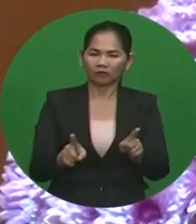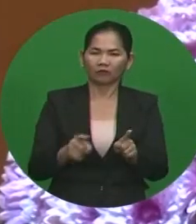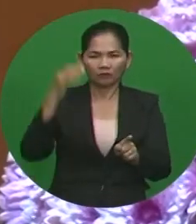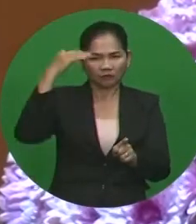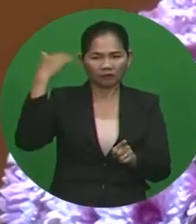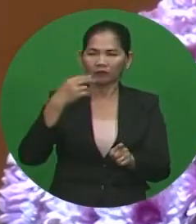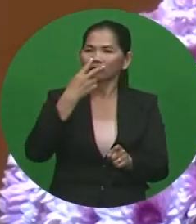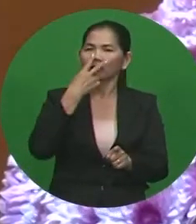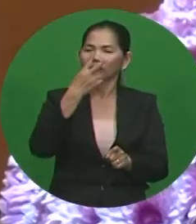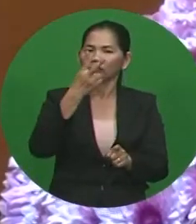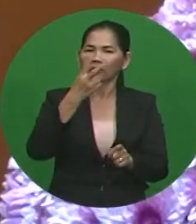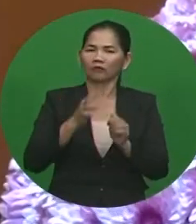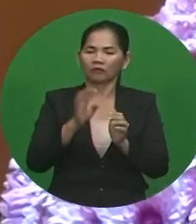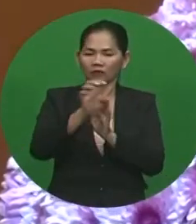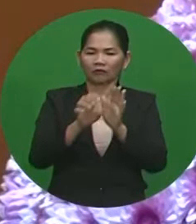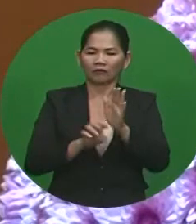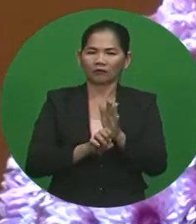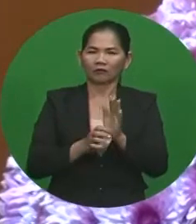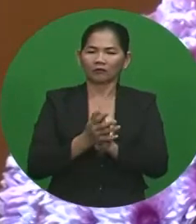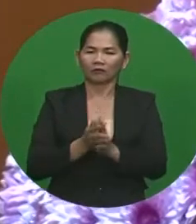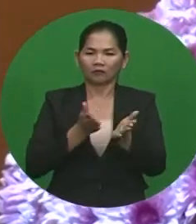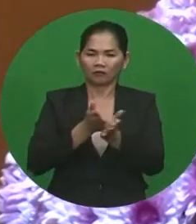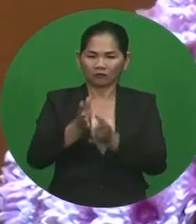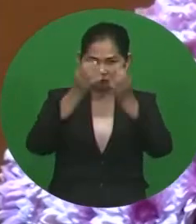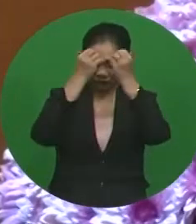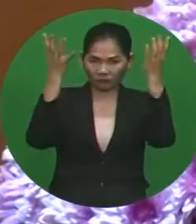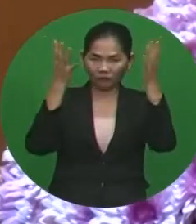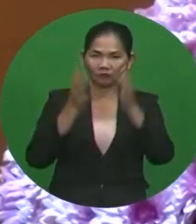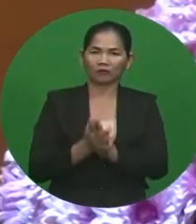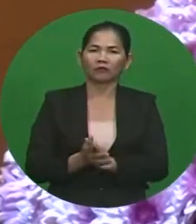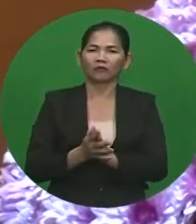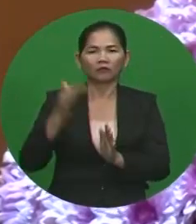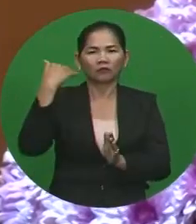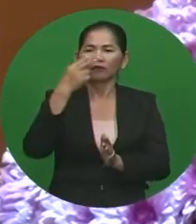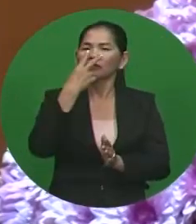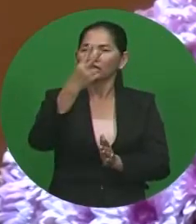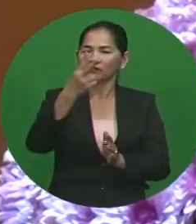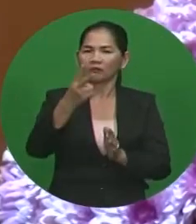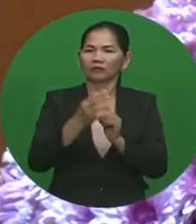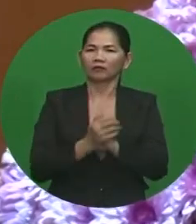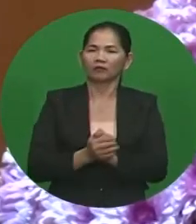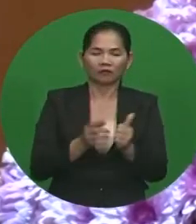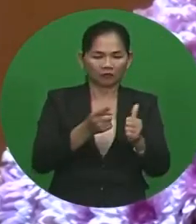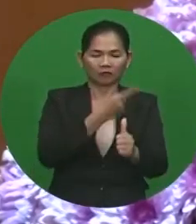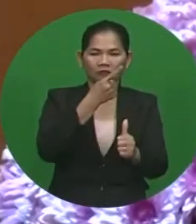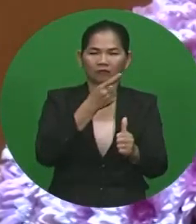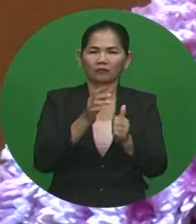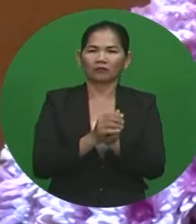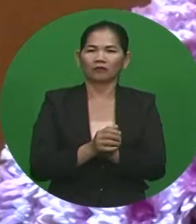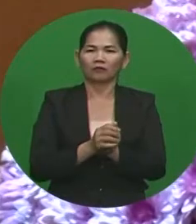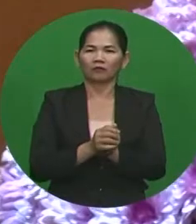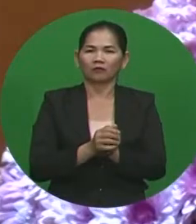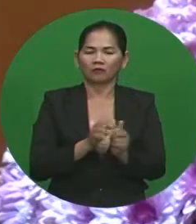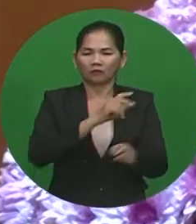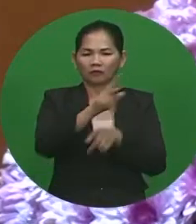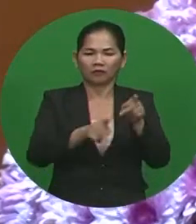មានមើលសេចក្តីព្រៀងច្បាប់ស្ដីពីសិទ្ធិទទួលបានព័ត៌មាននេះអស់លោកនឹងឃើញមកឃើញតំបងយើងដាក់ថាព